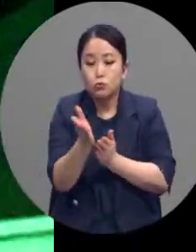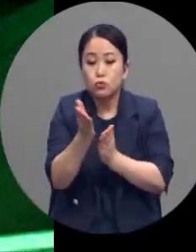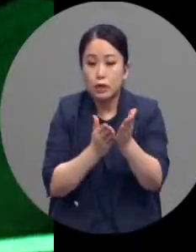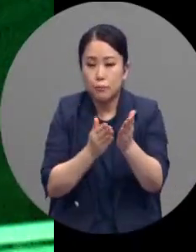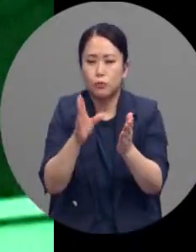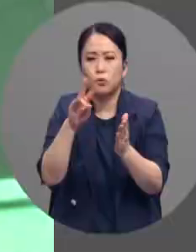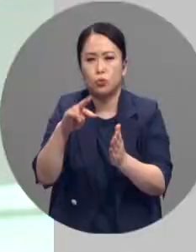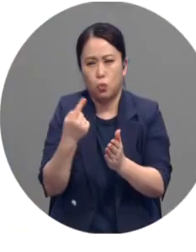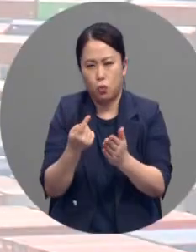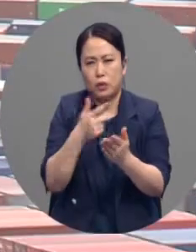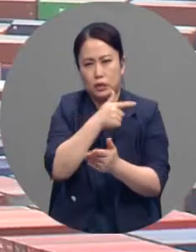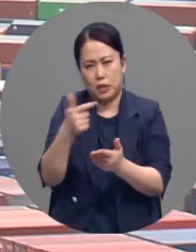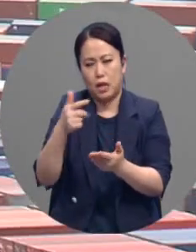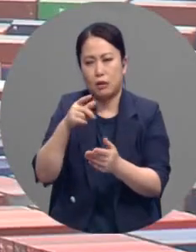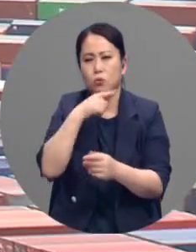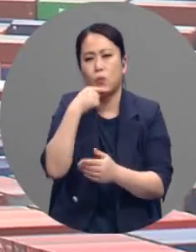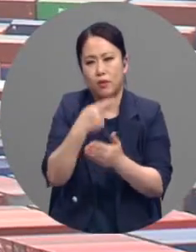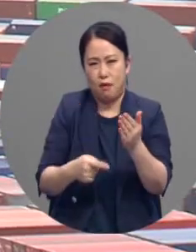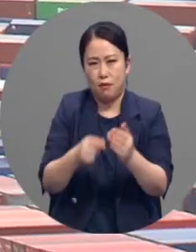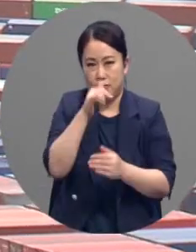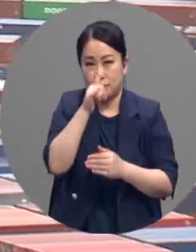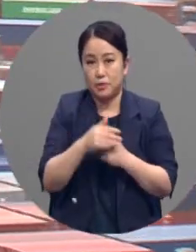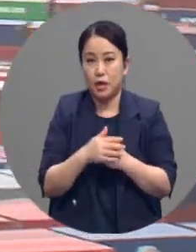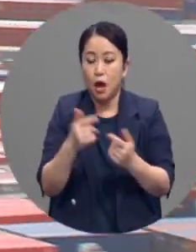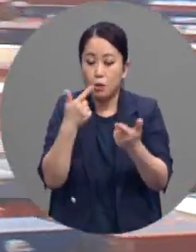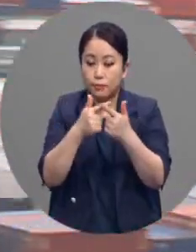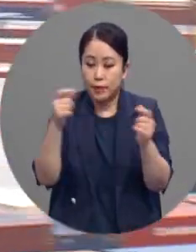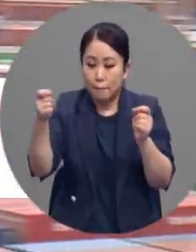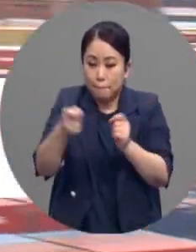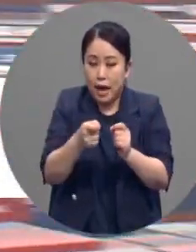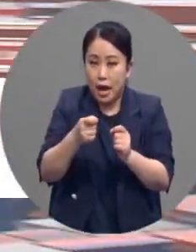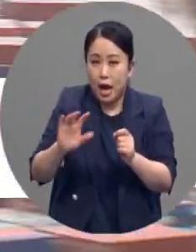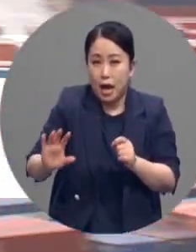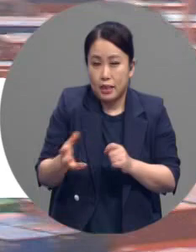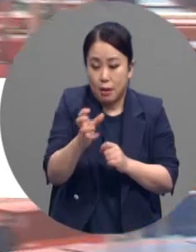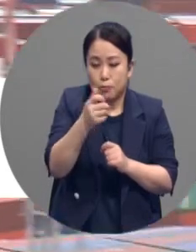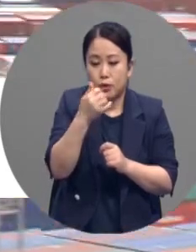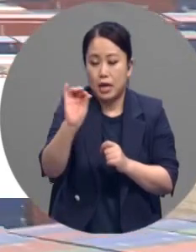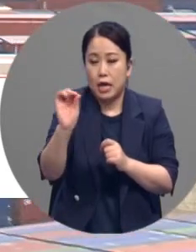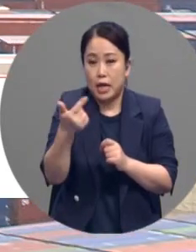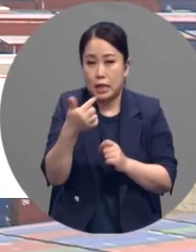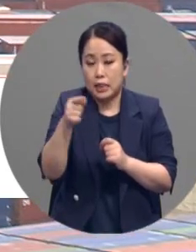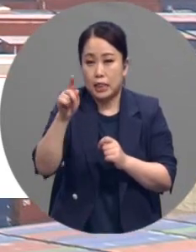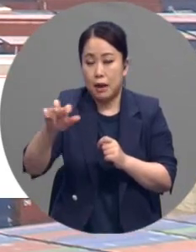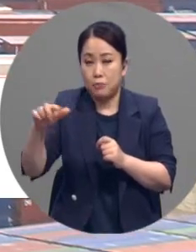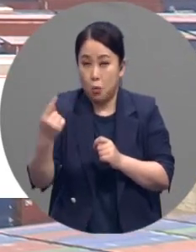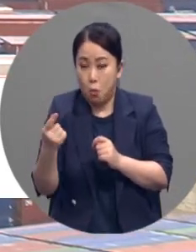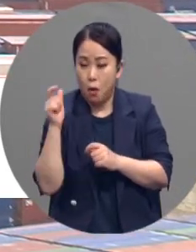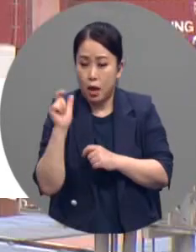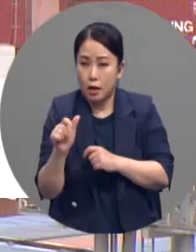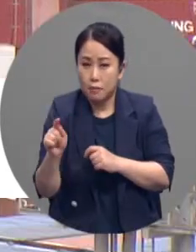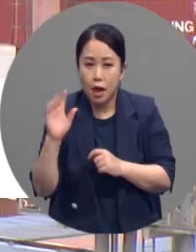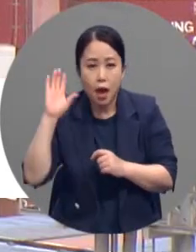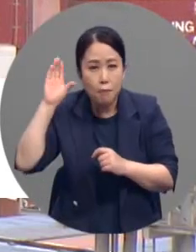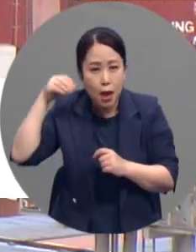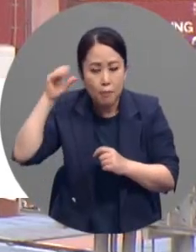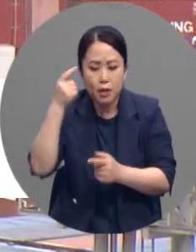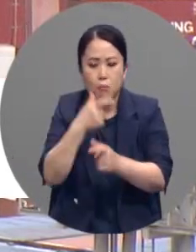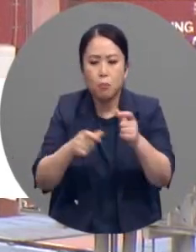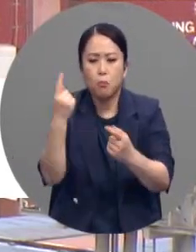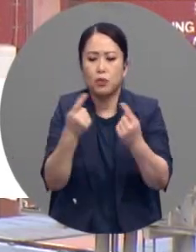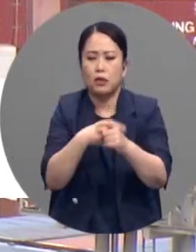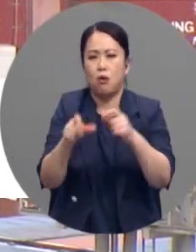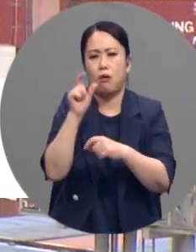차질을 빚었습니다. 부산에 바짝 근접한 태풍 힌남노의 위력이 매미보다 더 강력한 것으로